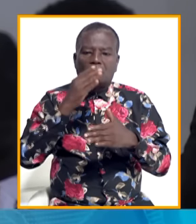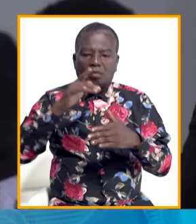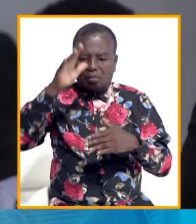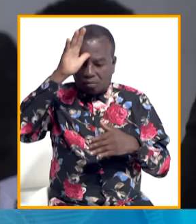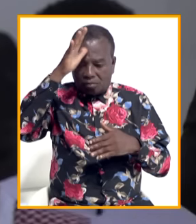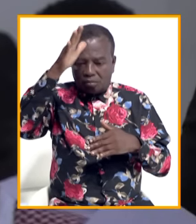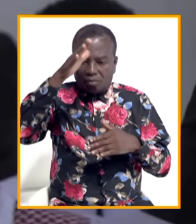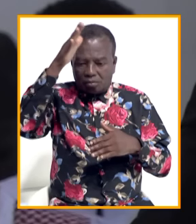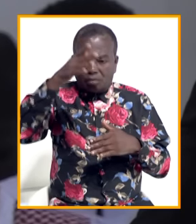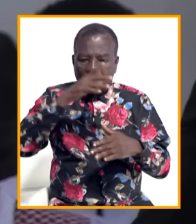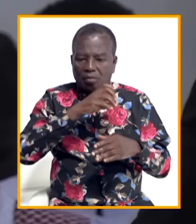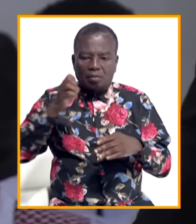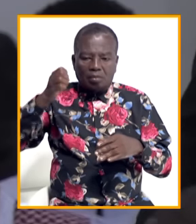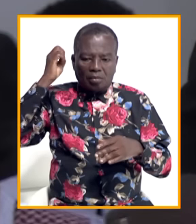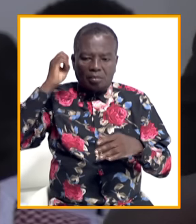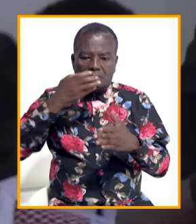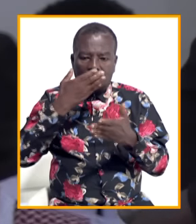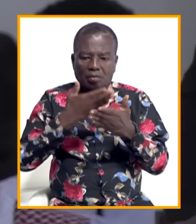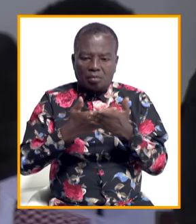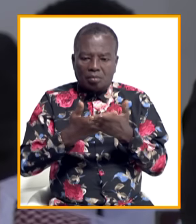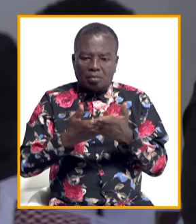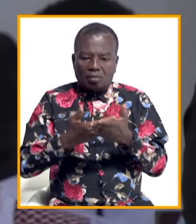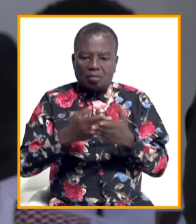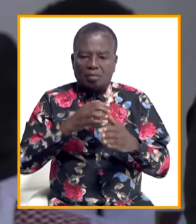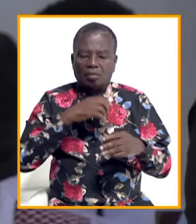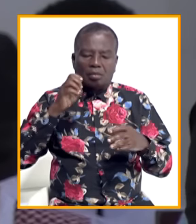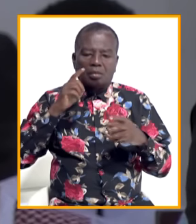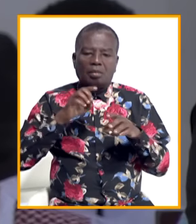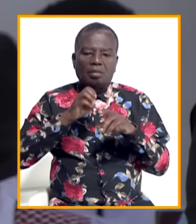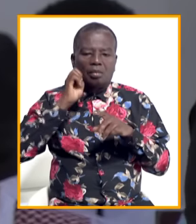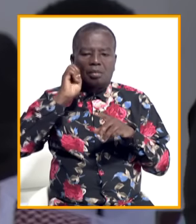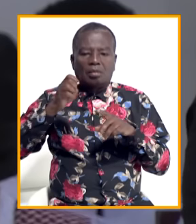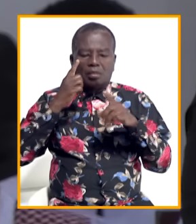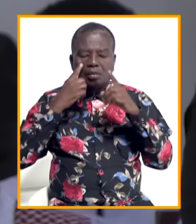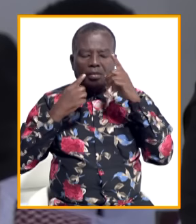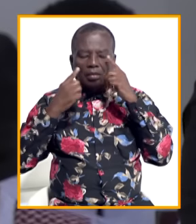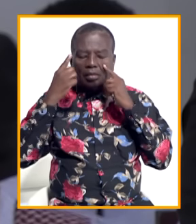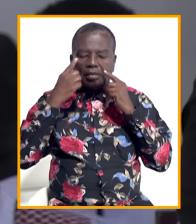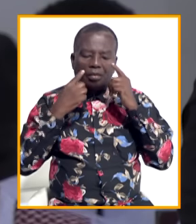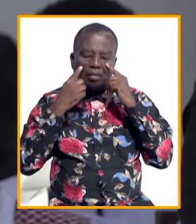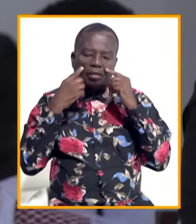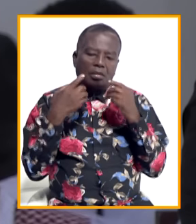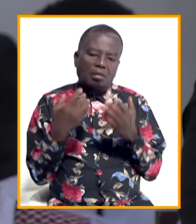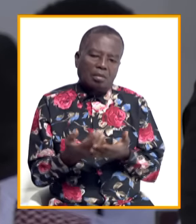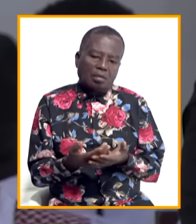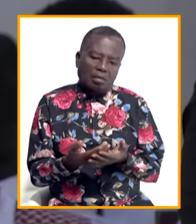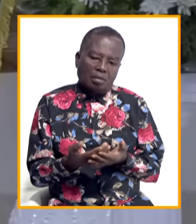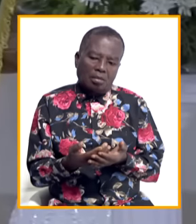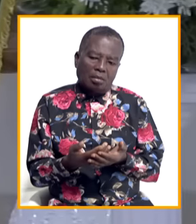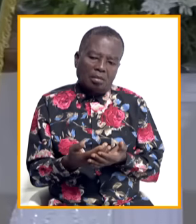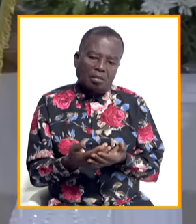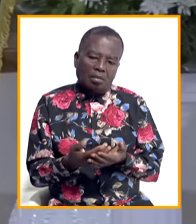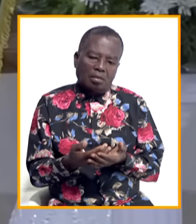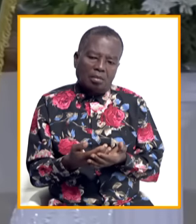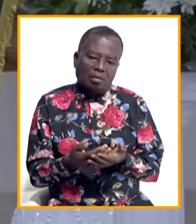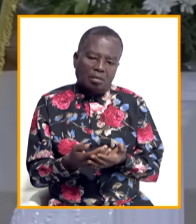rires, les câlins et les chatouilles que nous appelons familièrement les kilis, nous réconfortait et nous